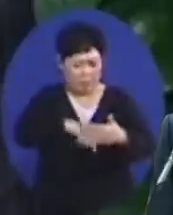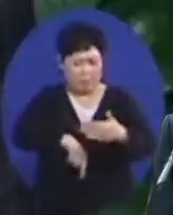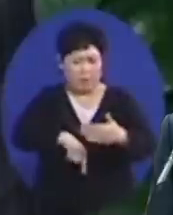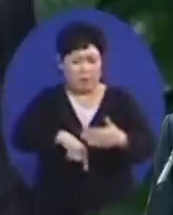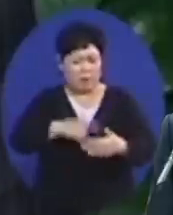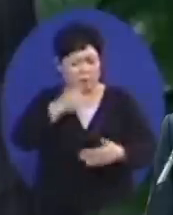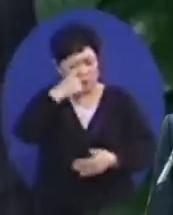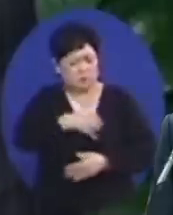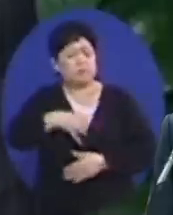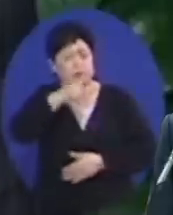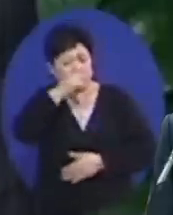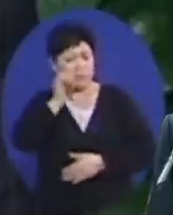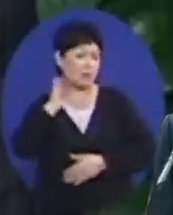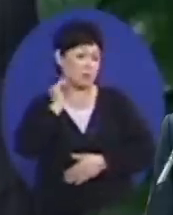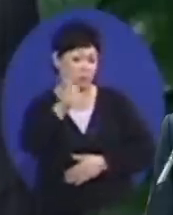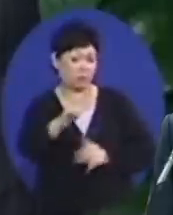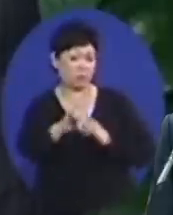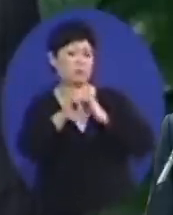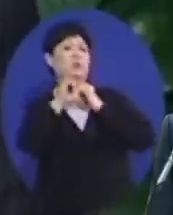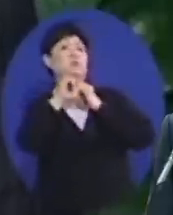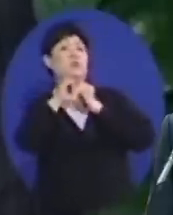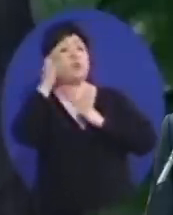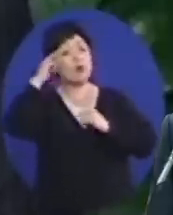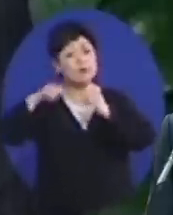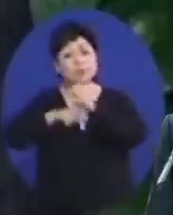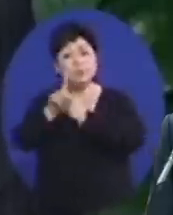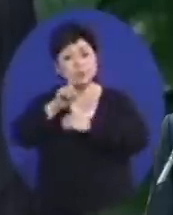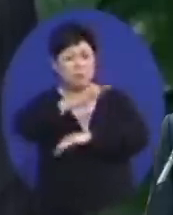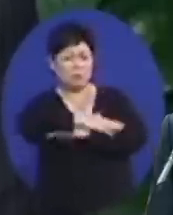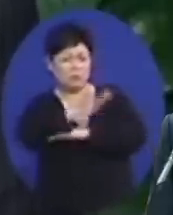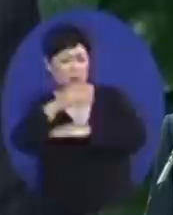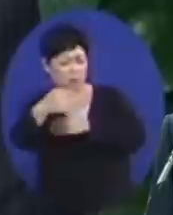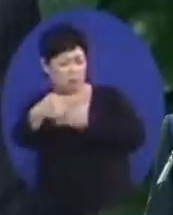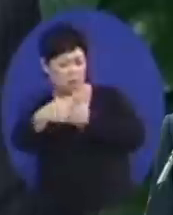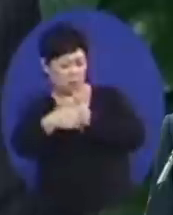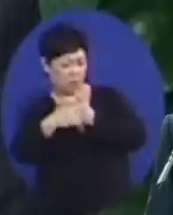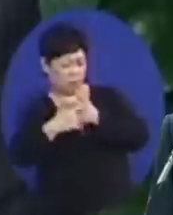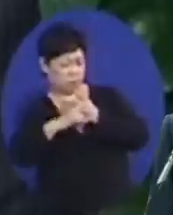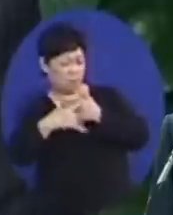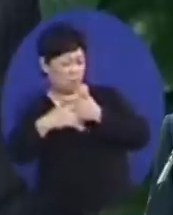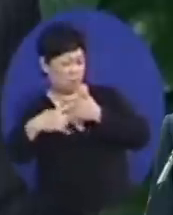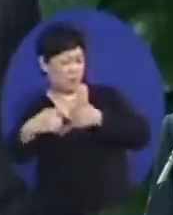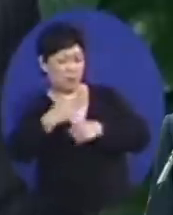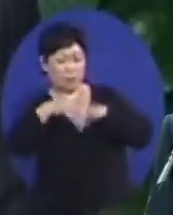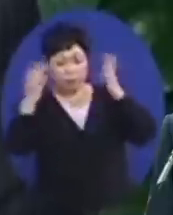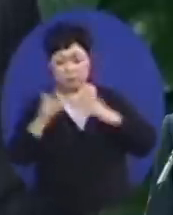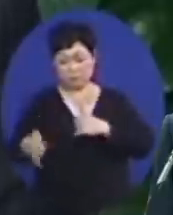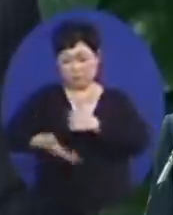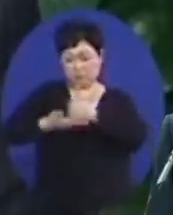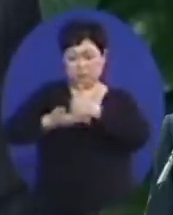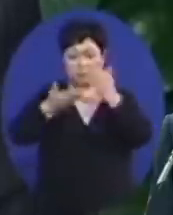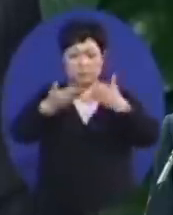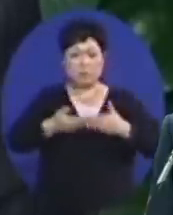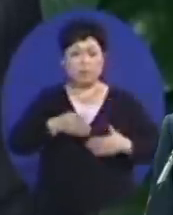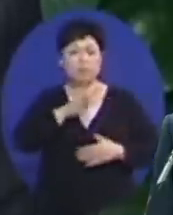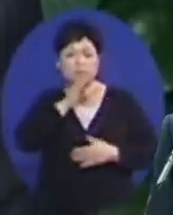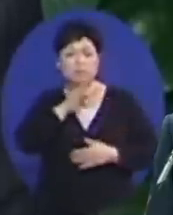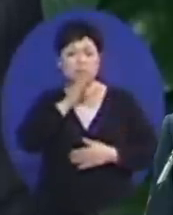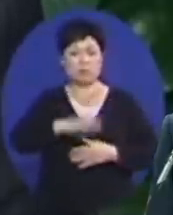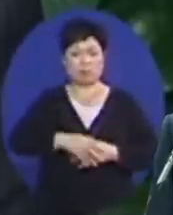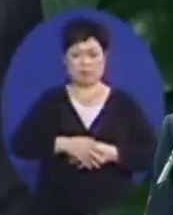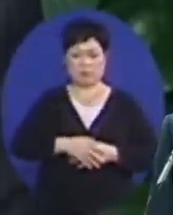자살합니까? 세상 사람으로 볼 때는 그 화려하고 모든 사람의 존경을 받고 굉장한